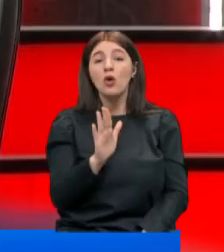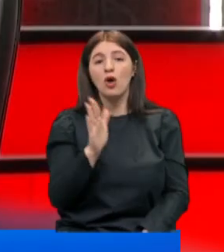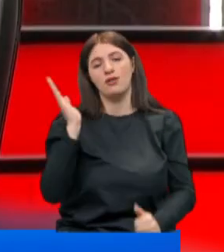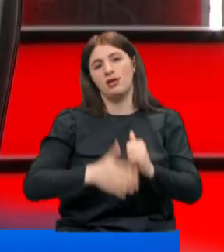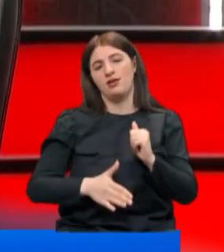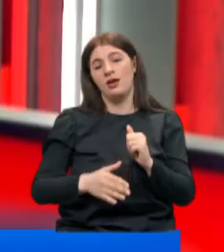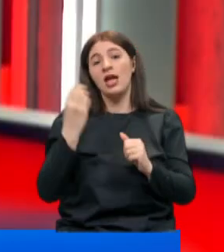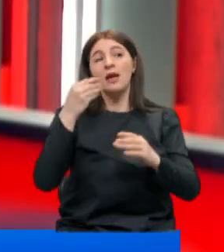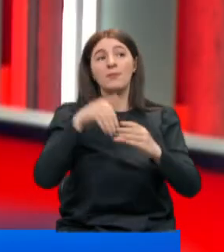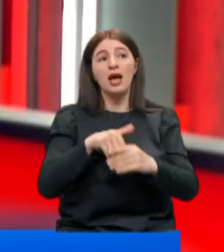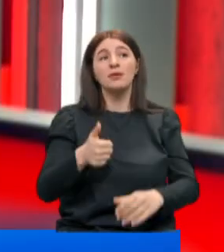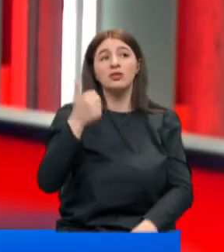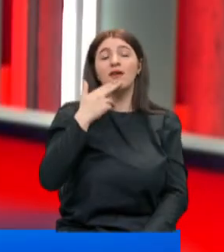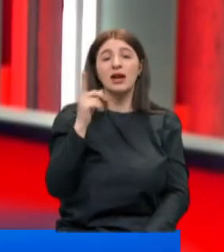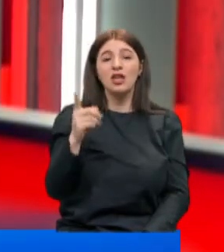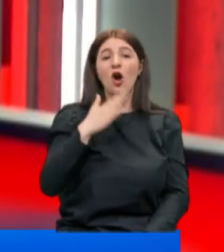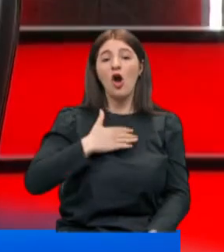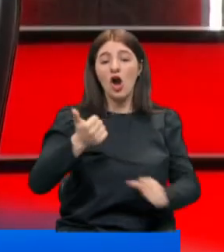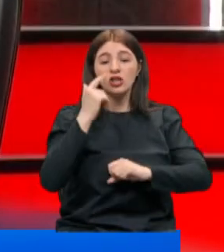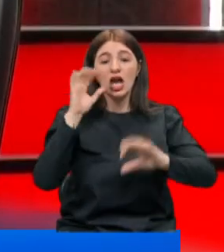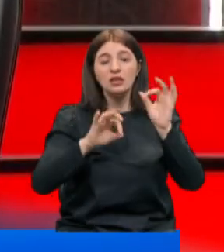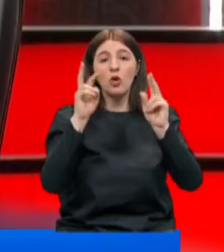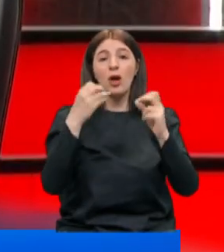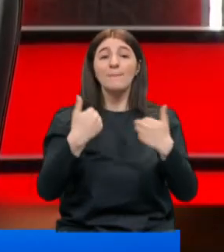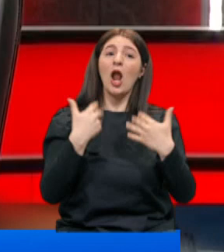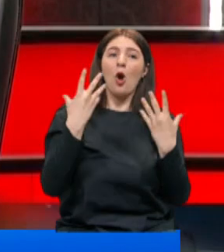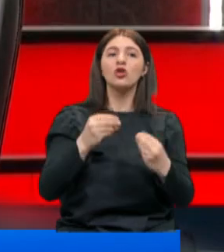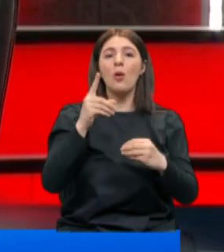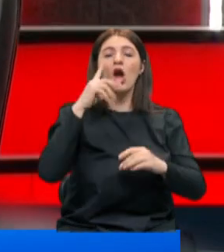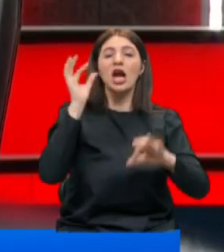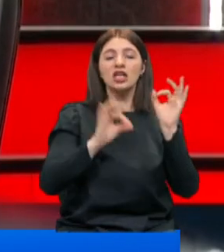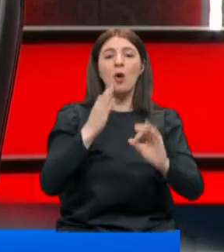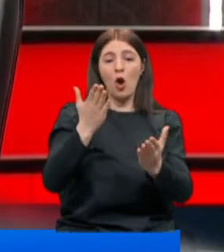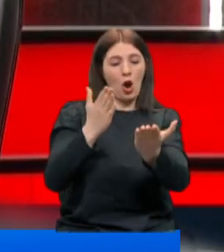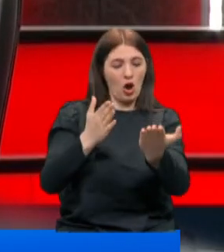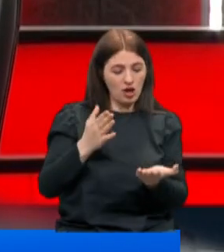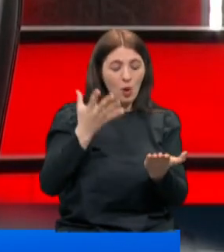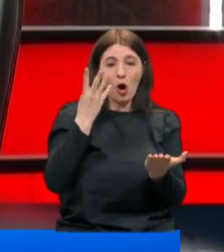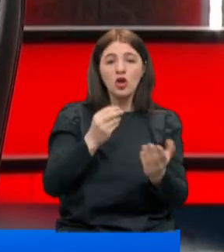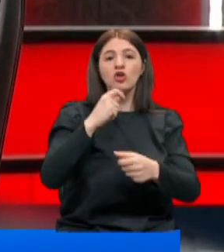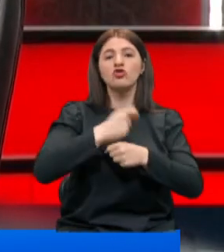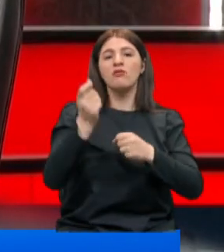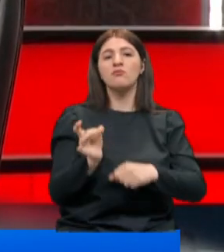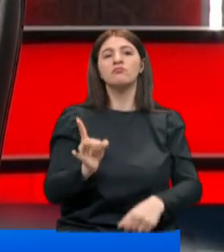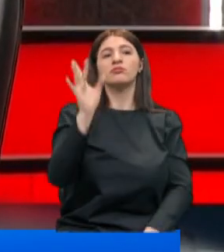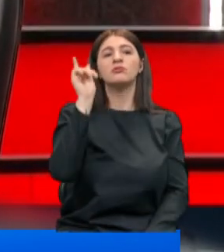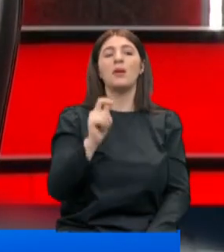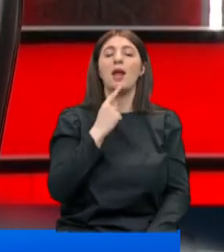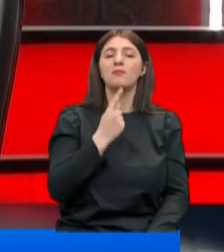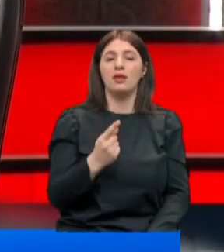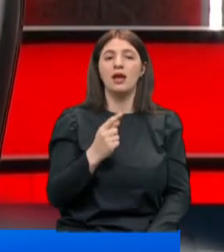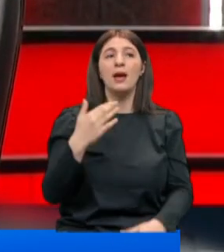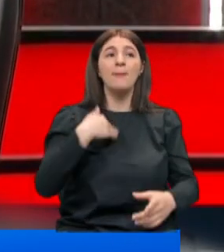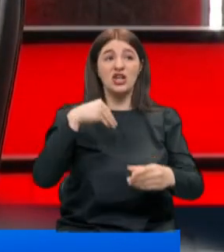yasak iyi parti lideri Meral Akşener ön inceleme konusunda Ben olsam o incelemeyi önüme getireni görevden alındım